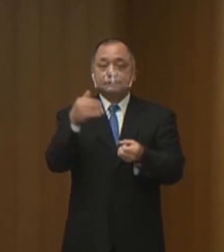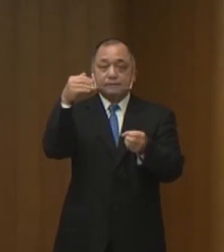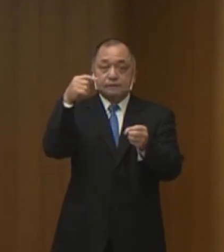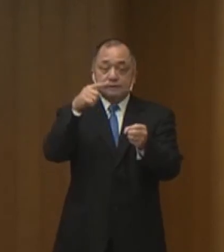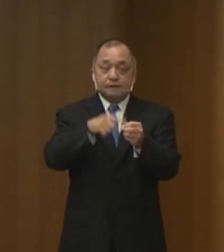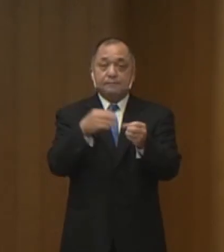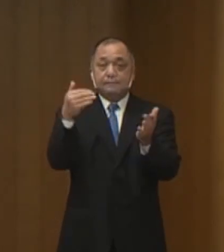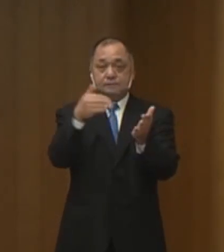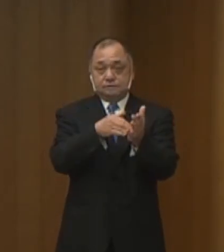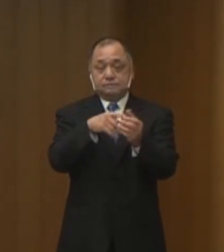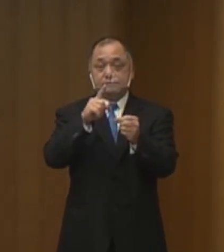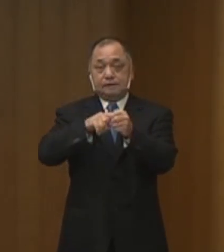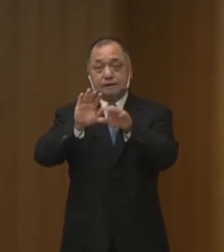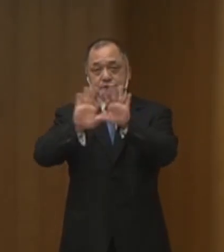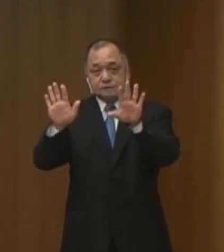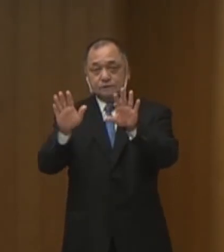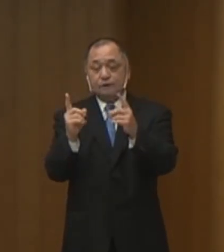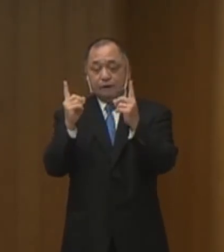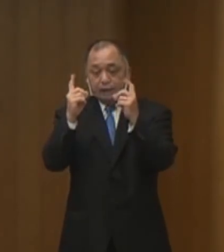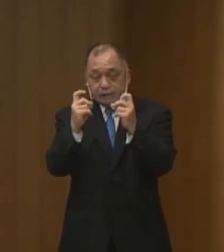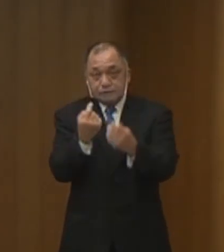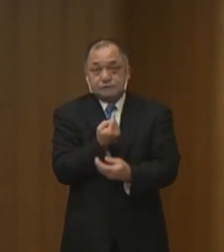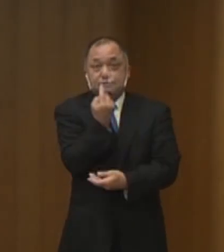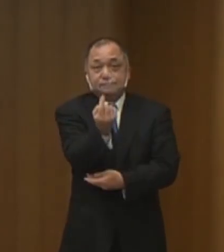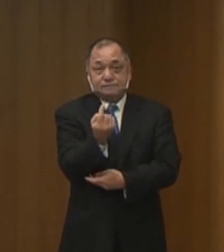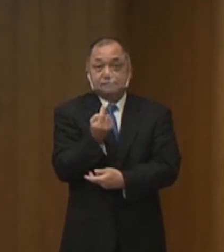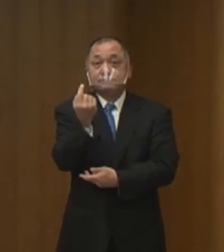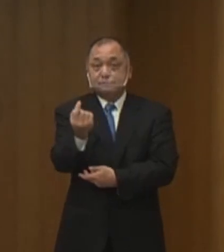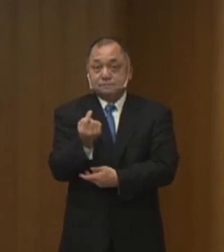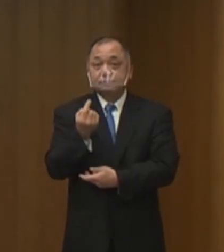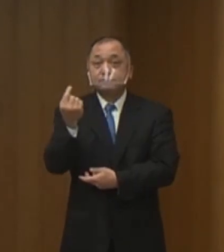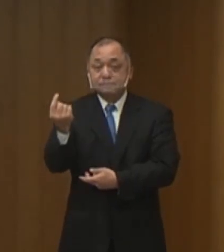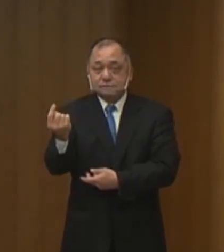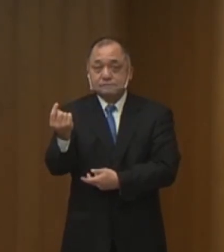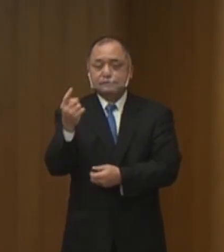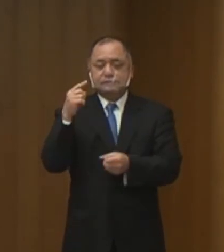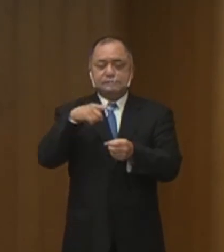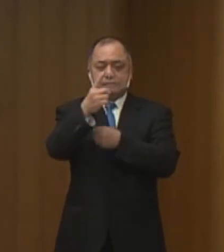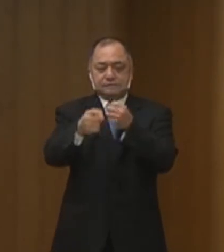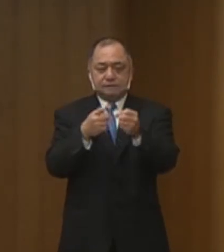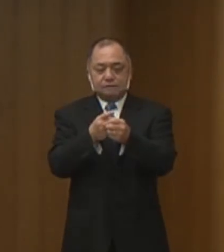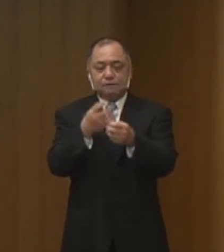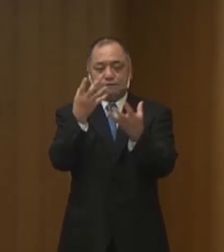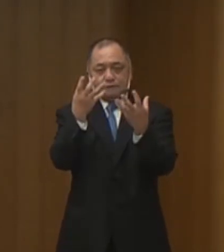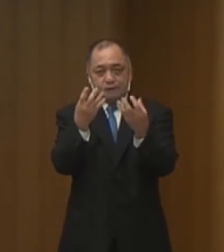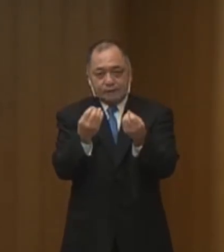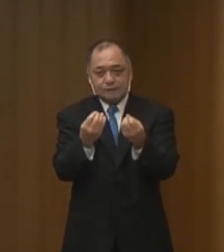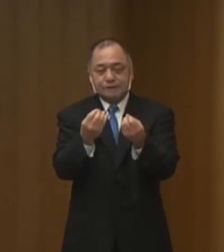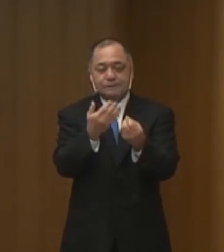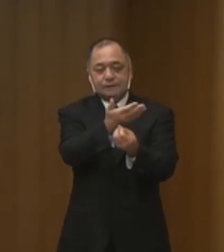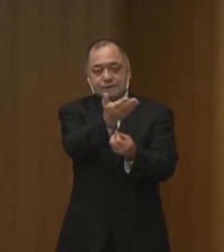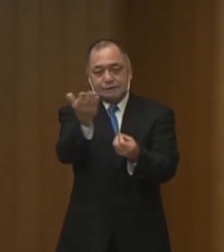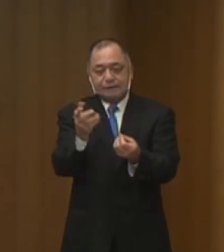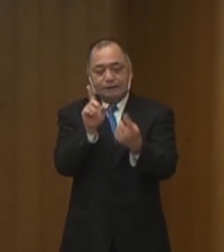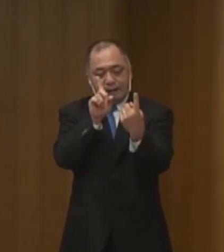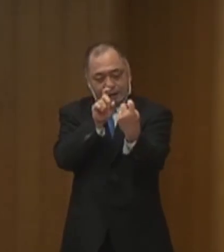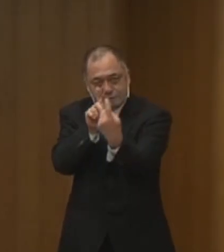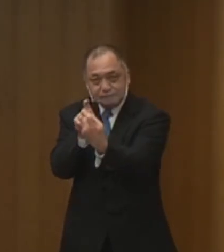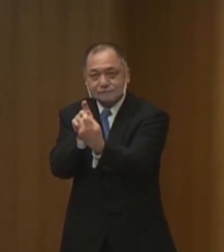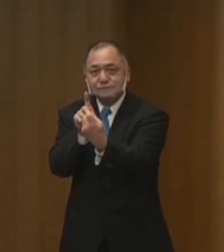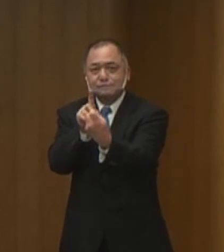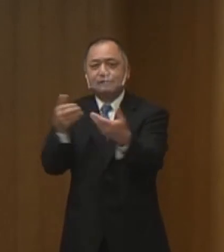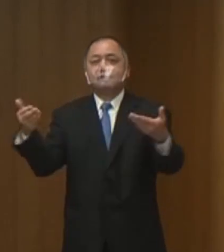始の挨拶ということで、1年の終わりにお世話になった方々に挨拶をする、これはビジ